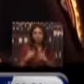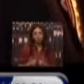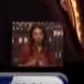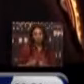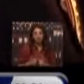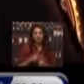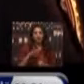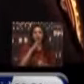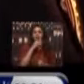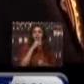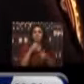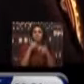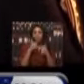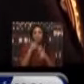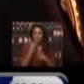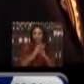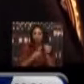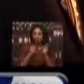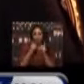وكان أب ممتاز،